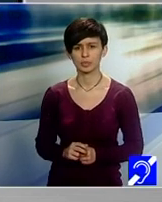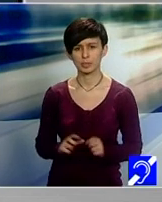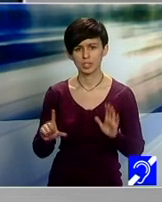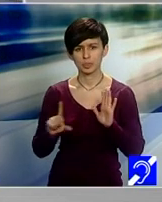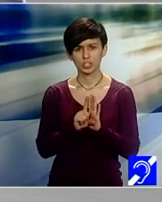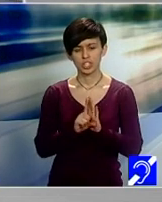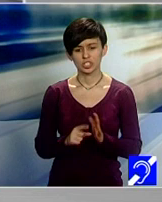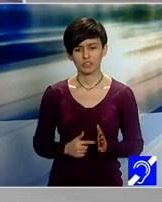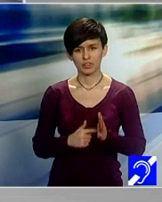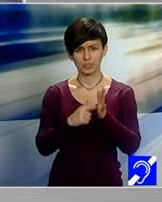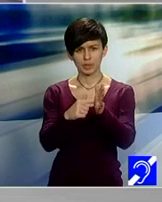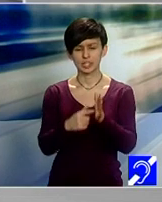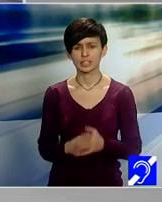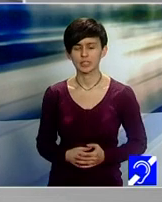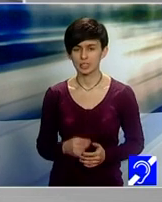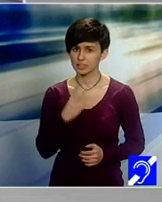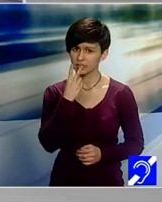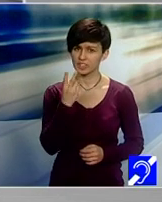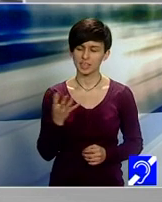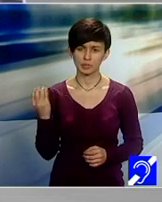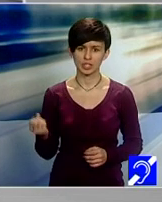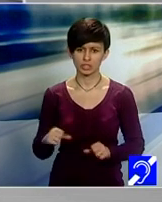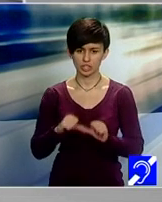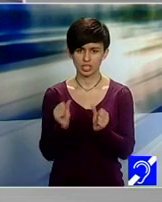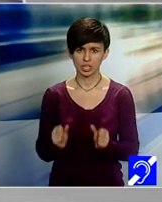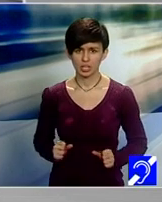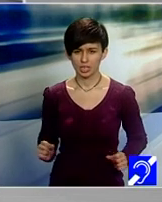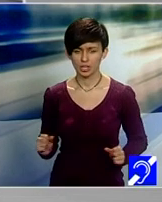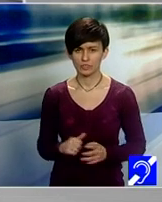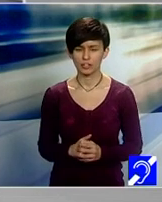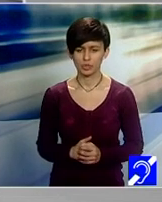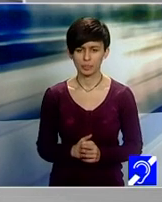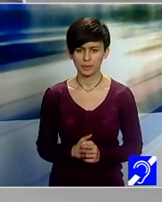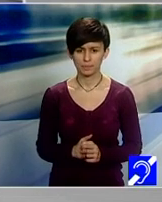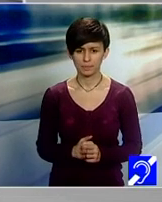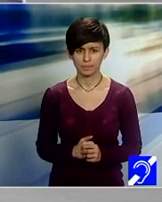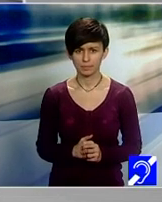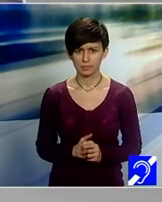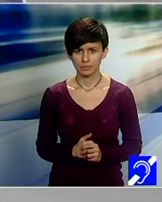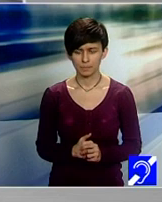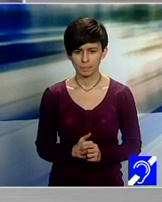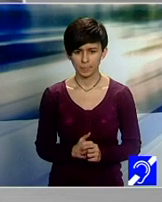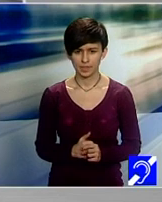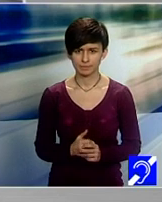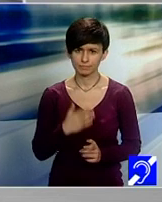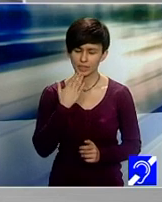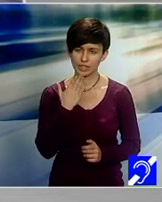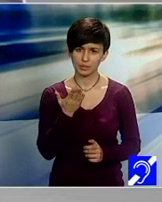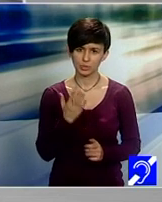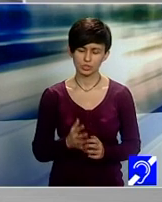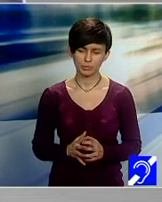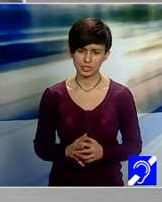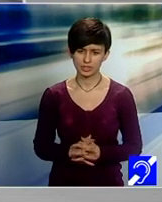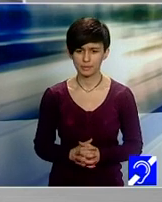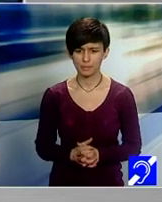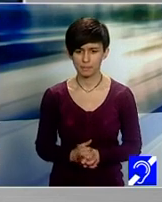ieși, să vedem în ce formă. Sperăm că o să se țină cont de amendamentele dumneavoastră. Sigur. Mulțumesc pentru prezența în emisiunea